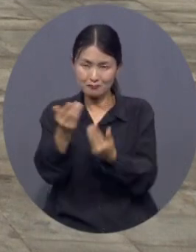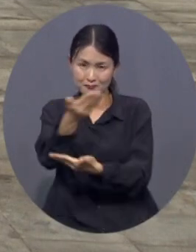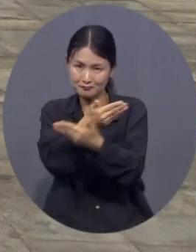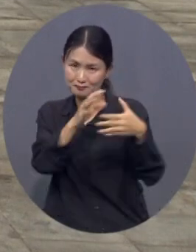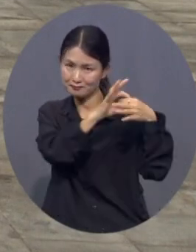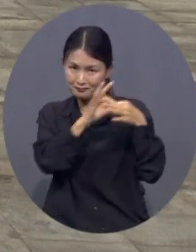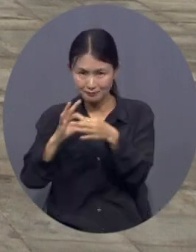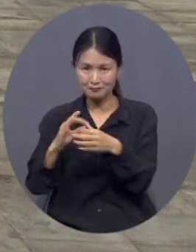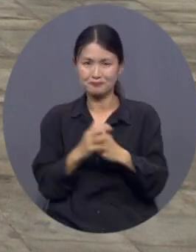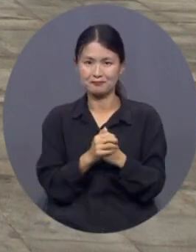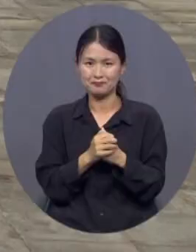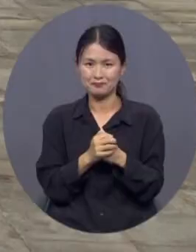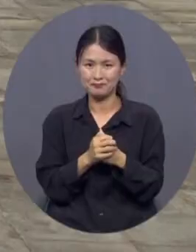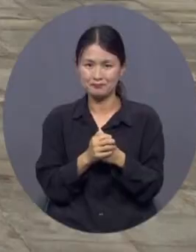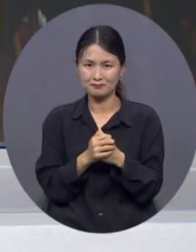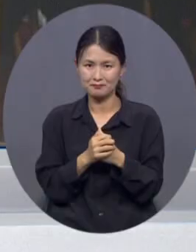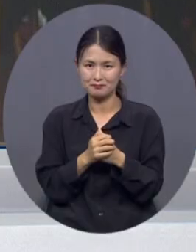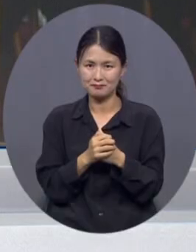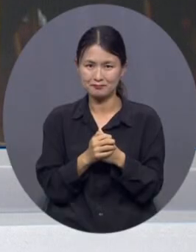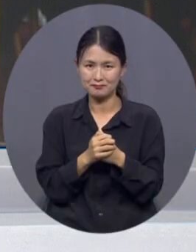뉴스 김하은입니다.